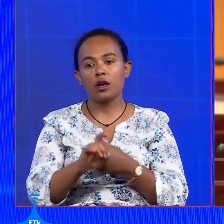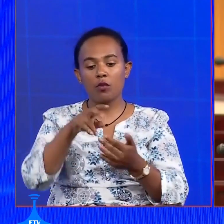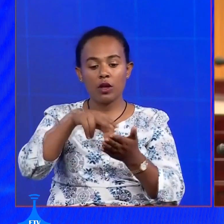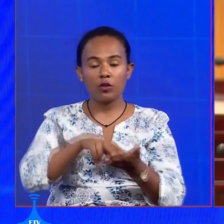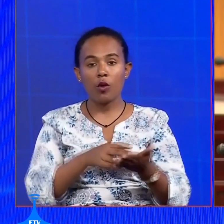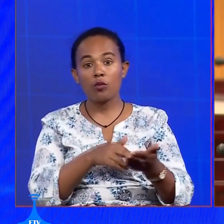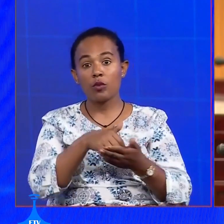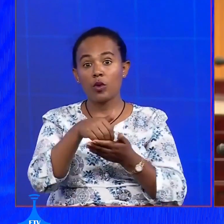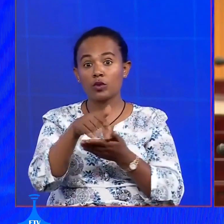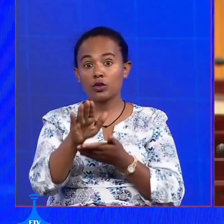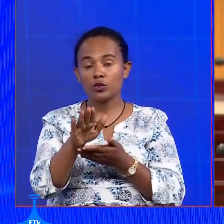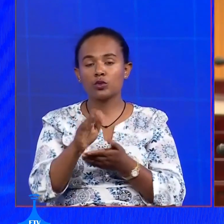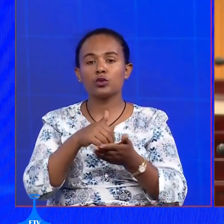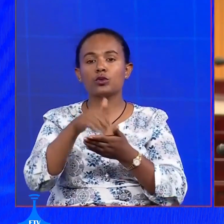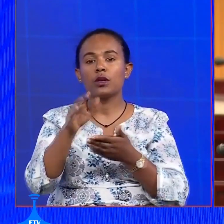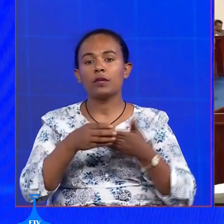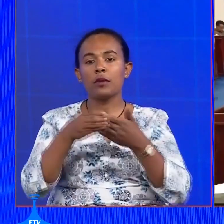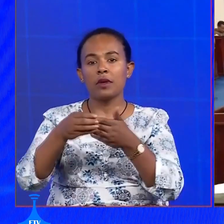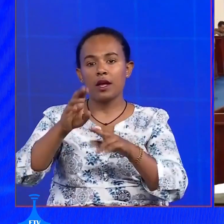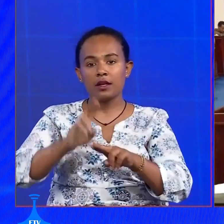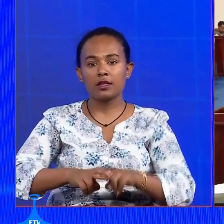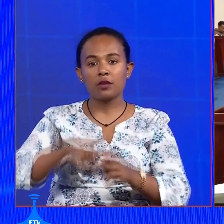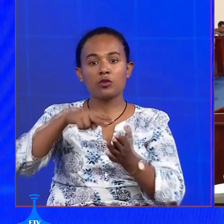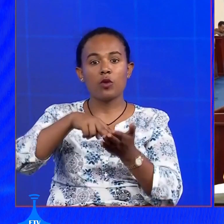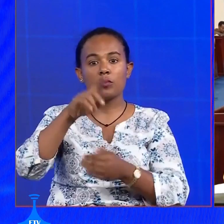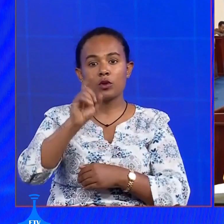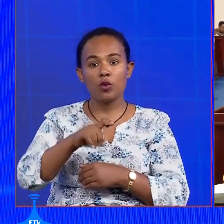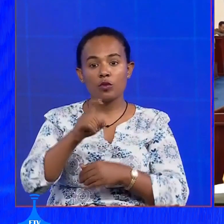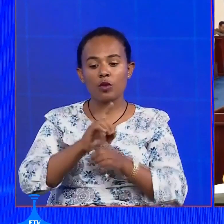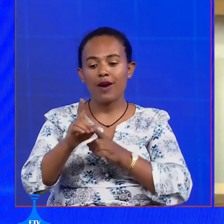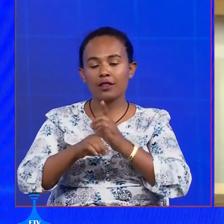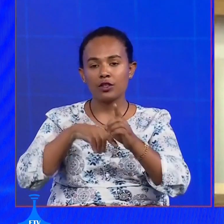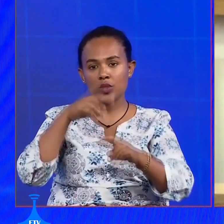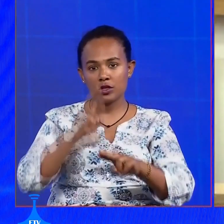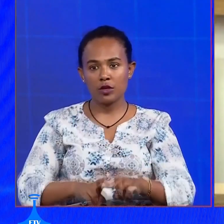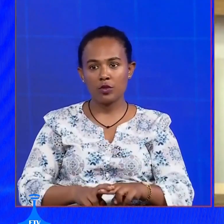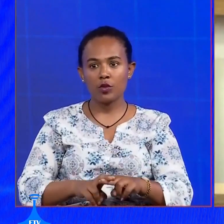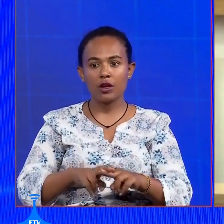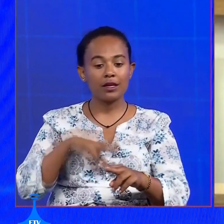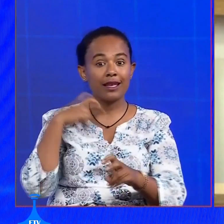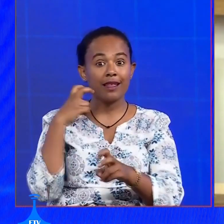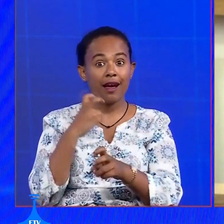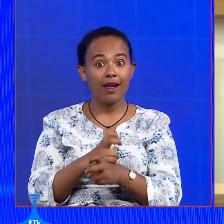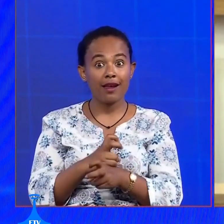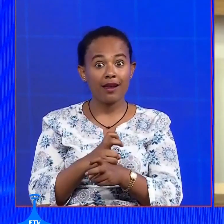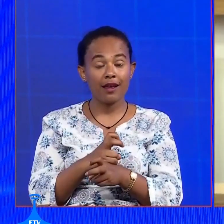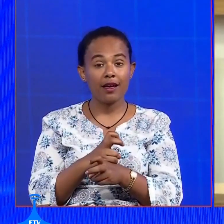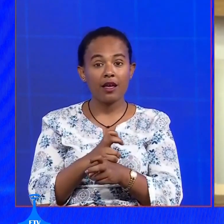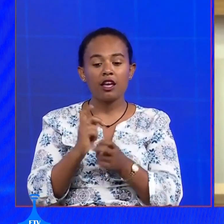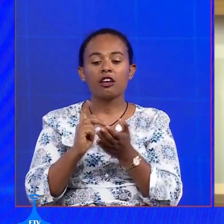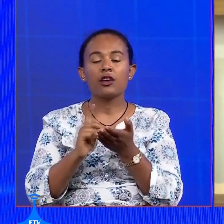يوت أتشوج وشم وات من مرين دي أسكمد قامي كوميتيو أقد أتشان أسكمد والي يتغننا